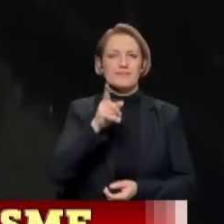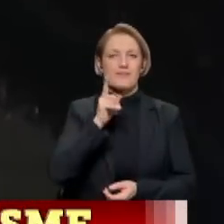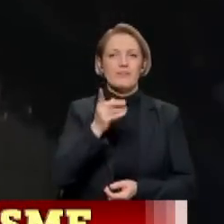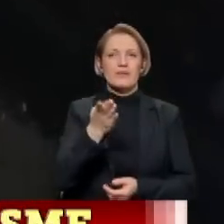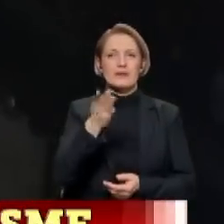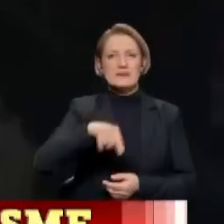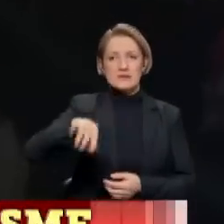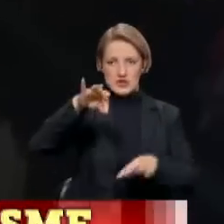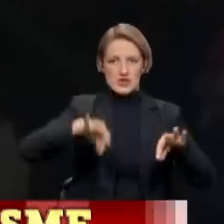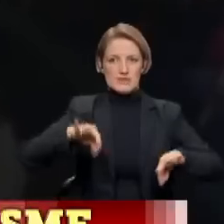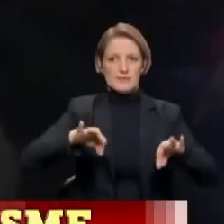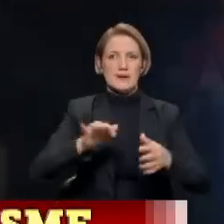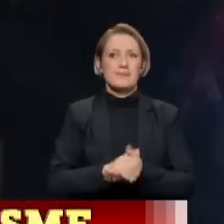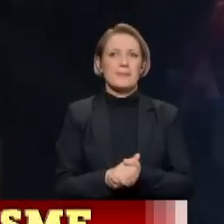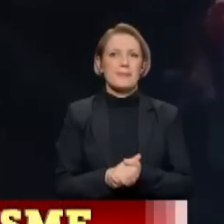Aklandım.